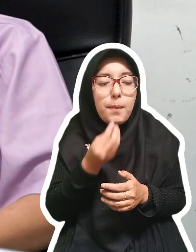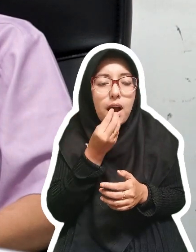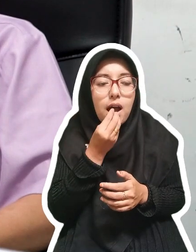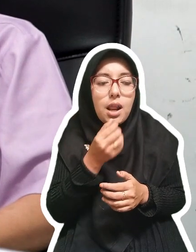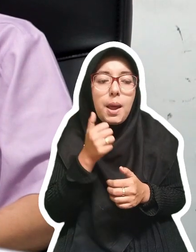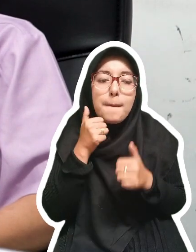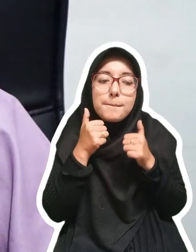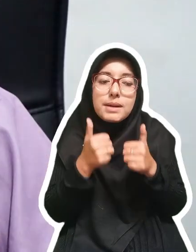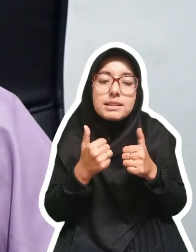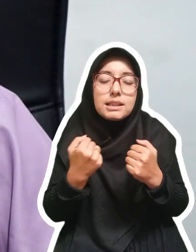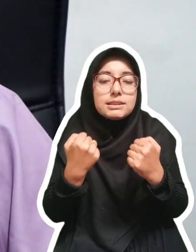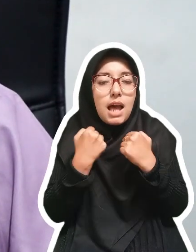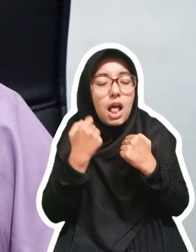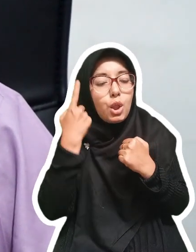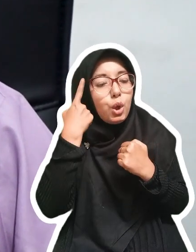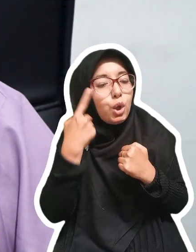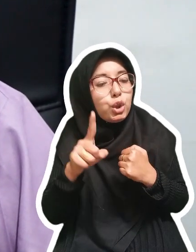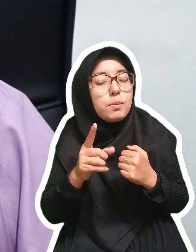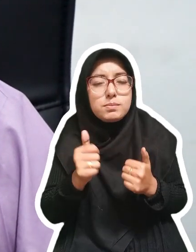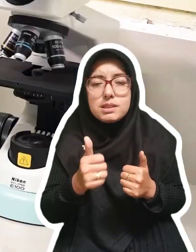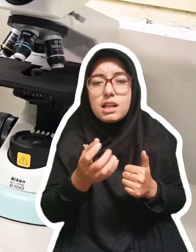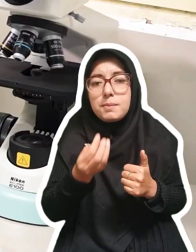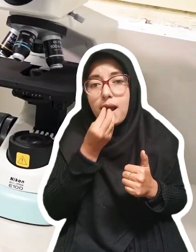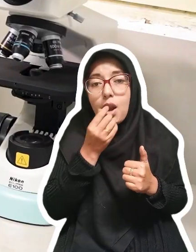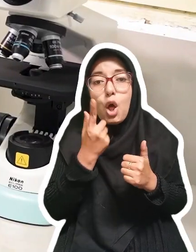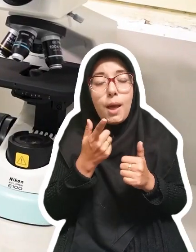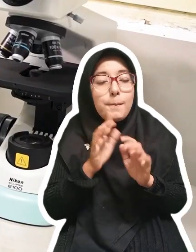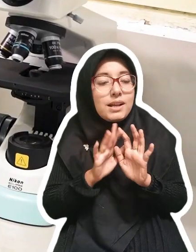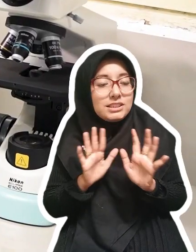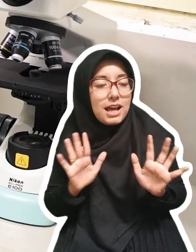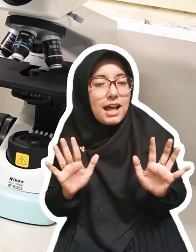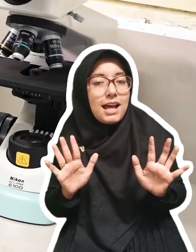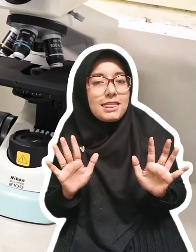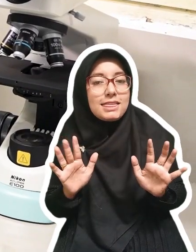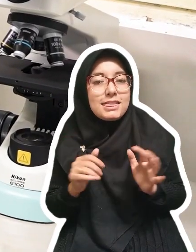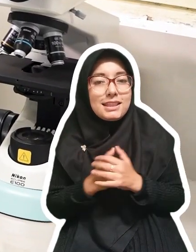halal dan sehat baik untuk dikonsumsi masyarakat.